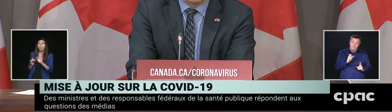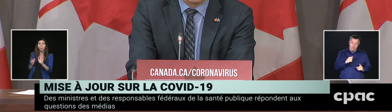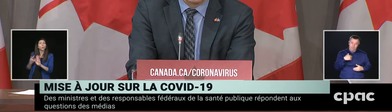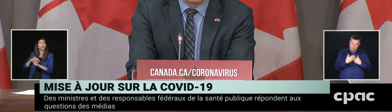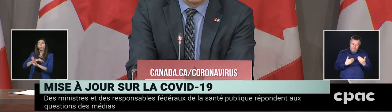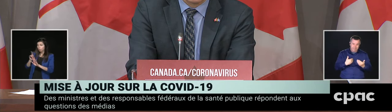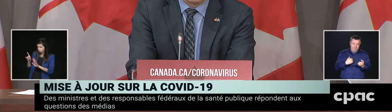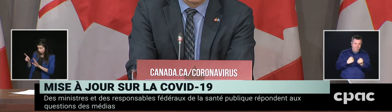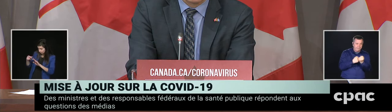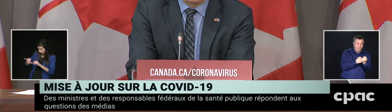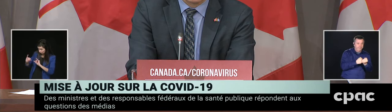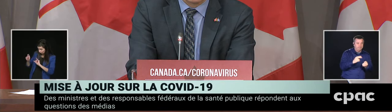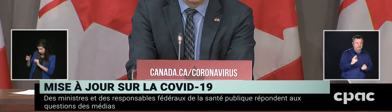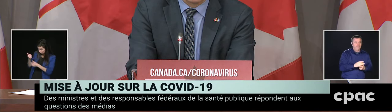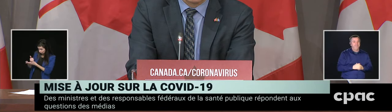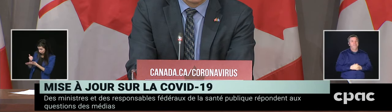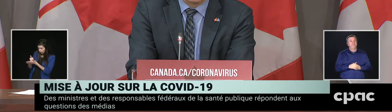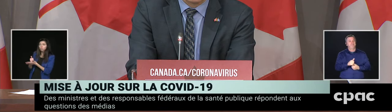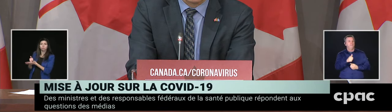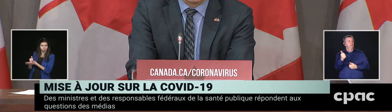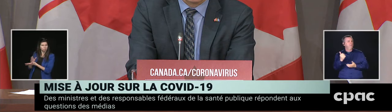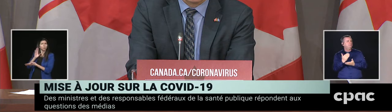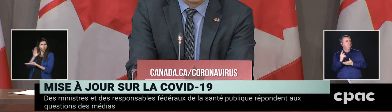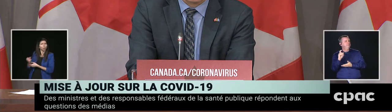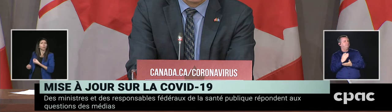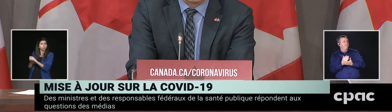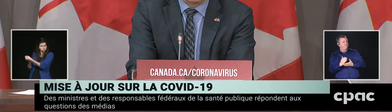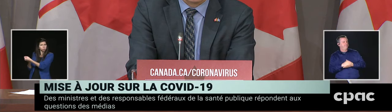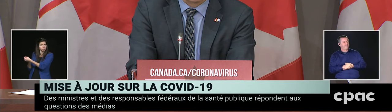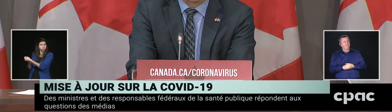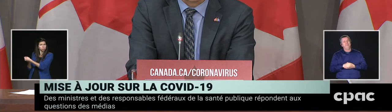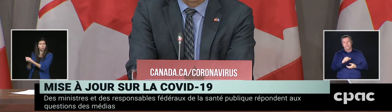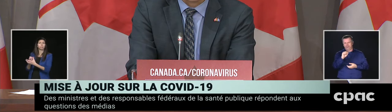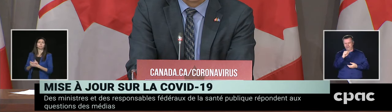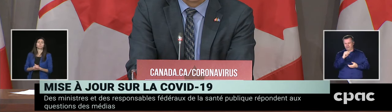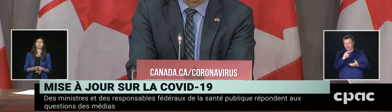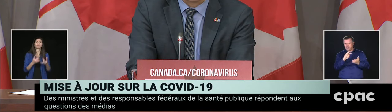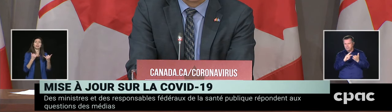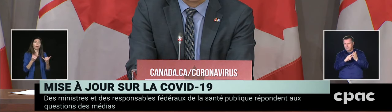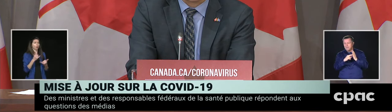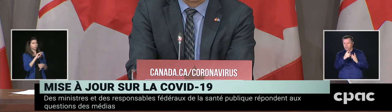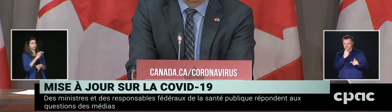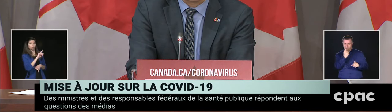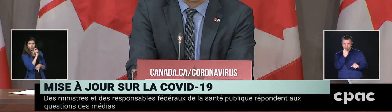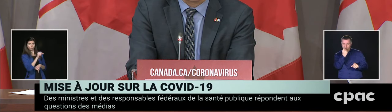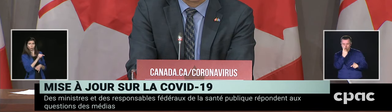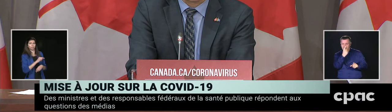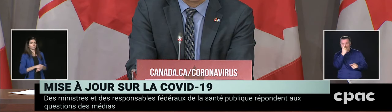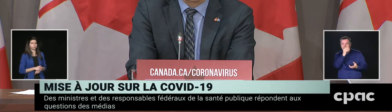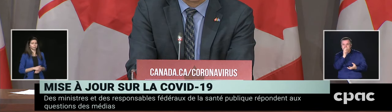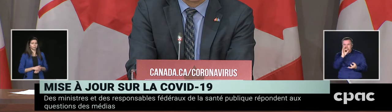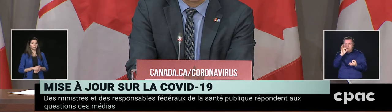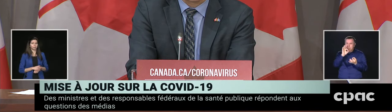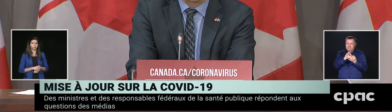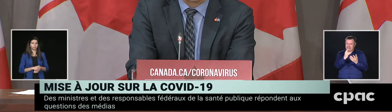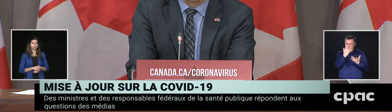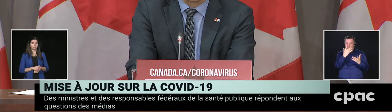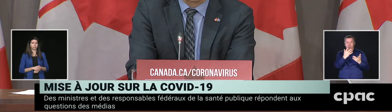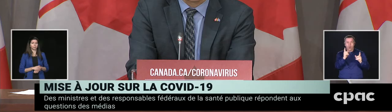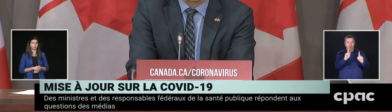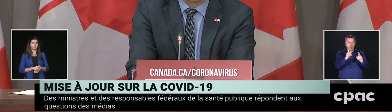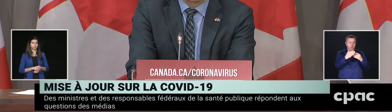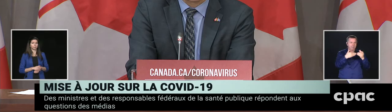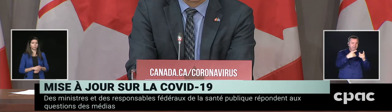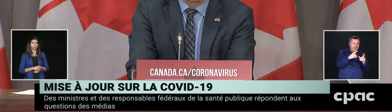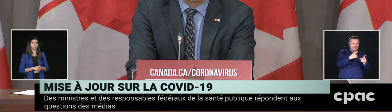Catherine, en suivi. Oui, donc, j'en comprends que vous ne savez pas exactement où sont ces besoins les plus criants. Si oui, pourriez-vous